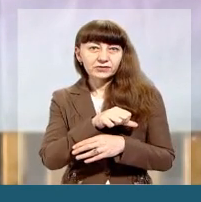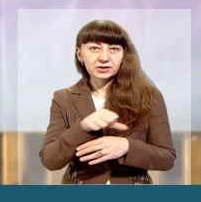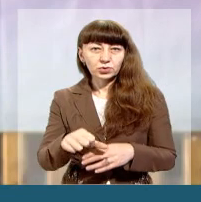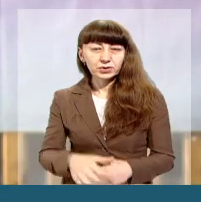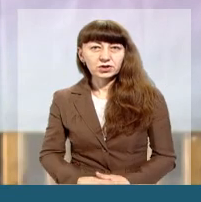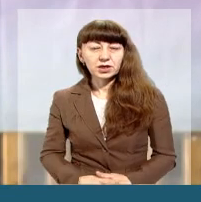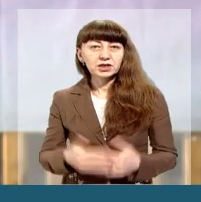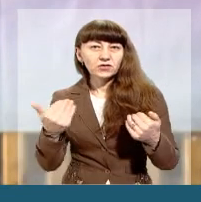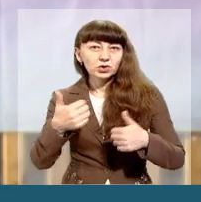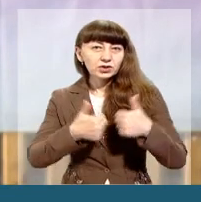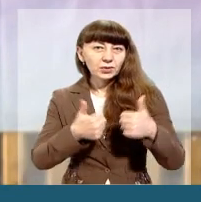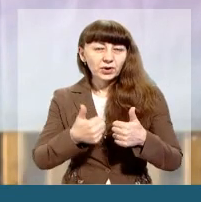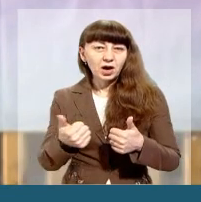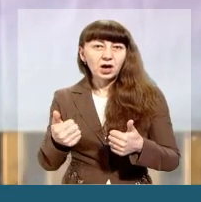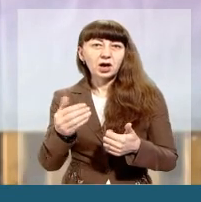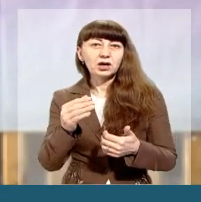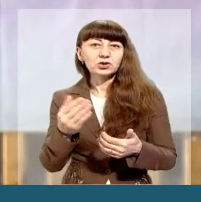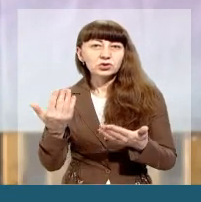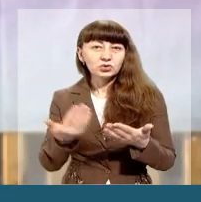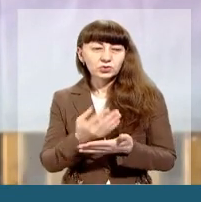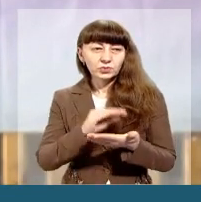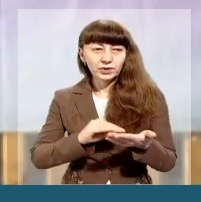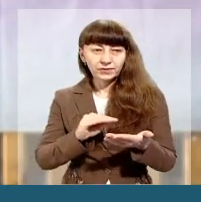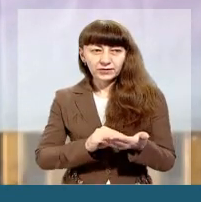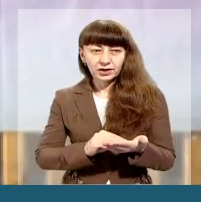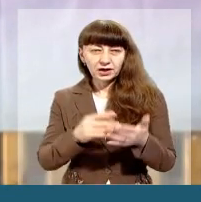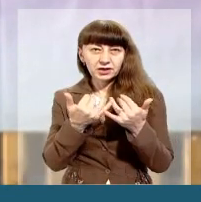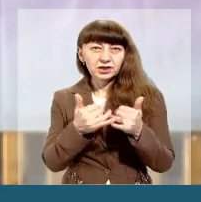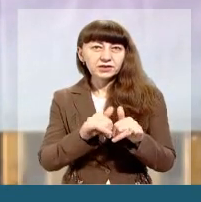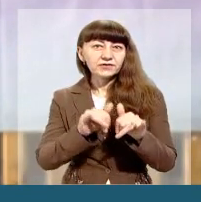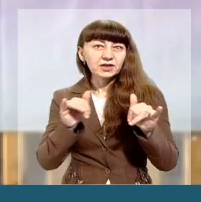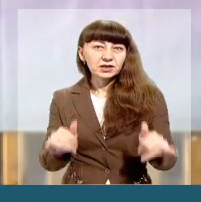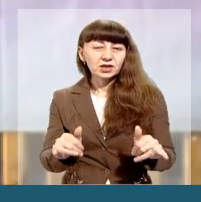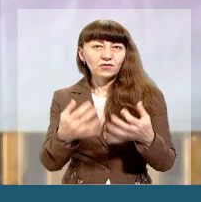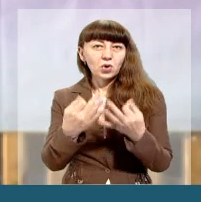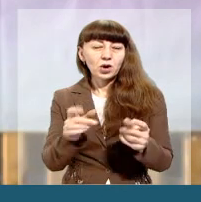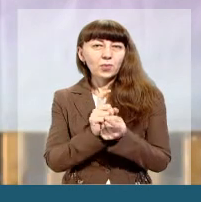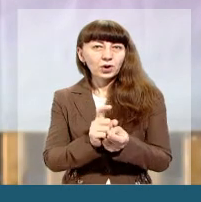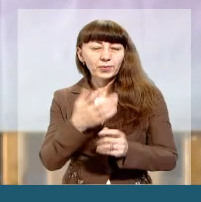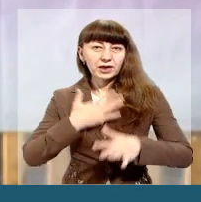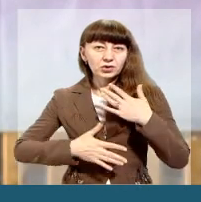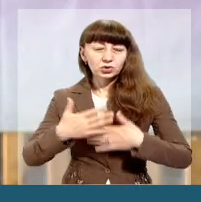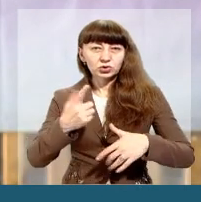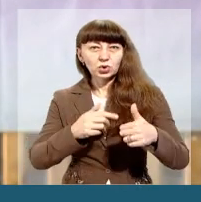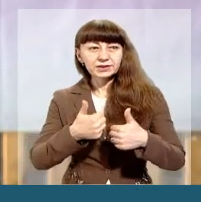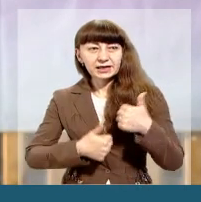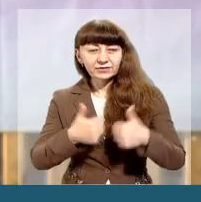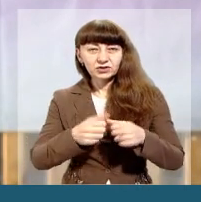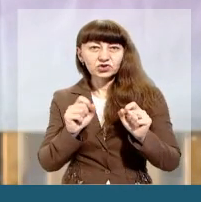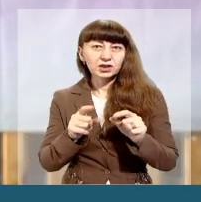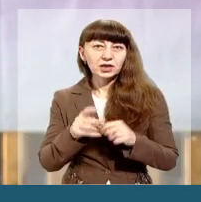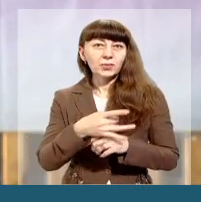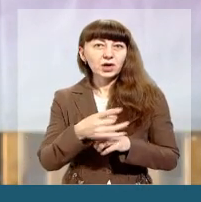Сегодняшнее состязание – еще одна века в развитии вольной борьбы. Отрадно, что проведение этого турнира в Житикаринском